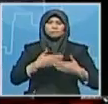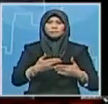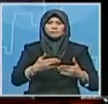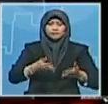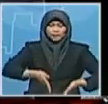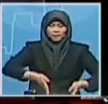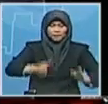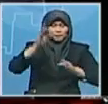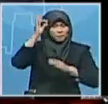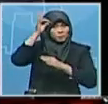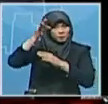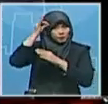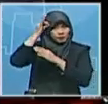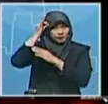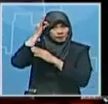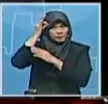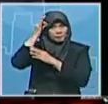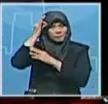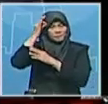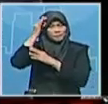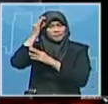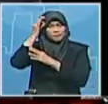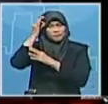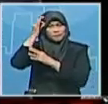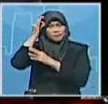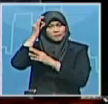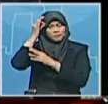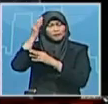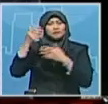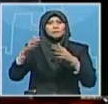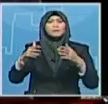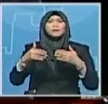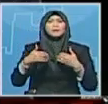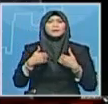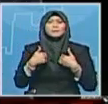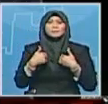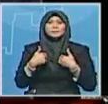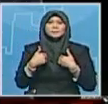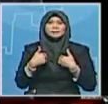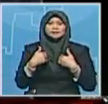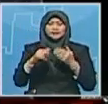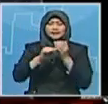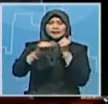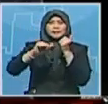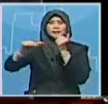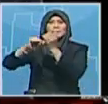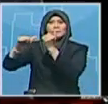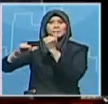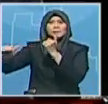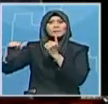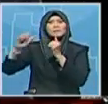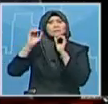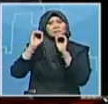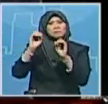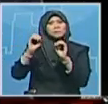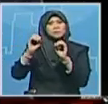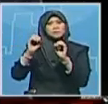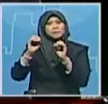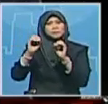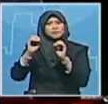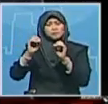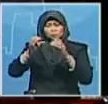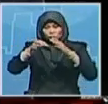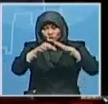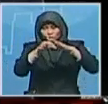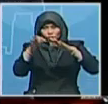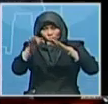jalan-jalan persekutuan, kita dah ada apa yang dikatakan kempen zero pothole. Tidak ada